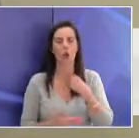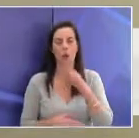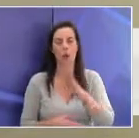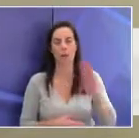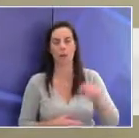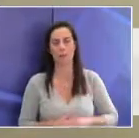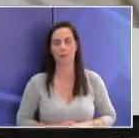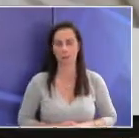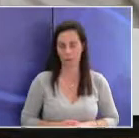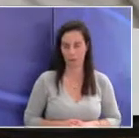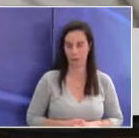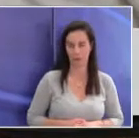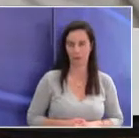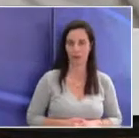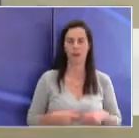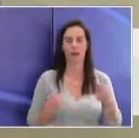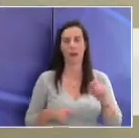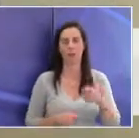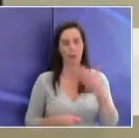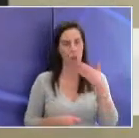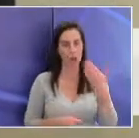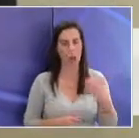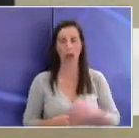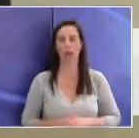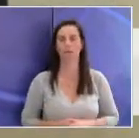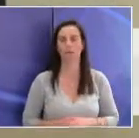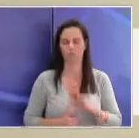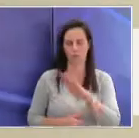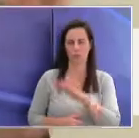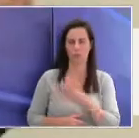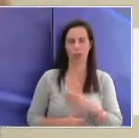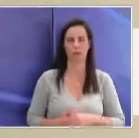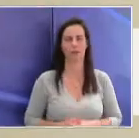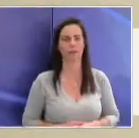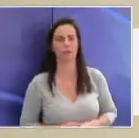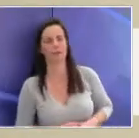לנתניהו. חברת הכנסת מיכל בירן, תודה רבה לך, אתה רגע נשאר פה.